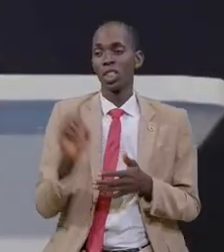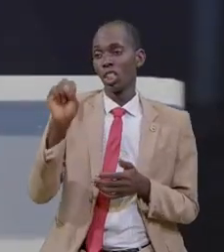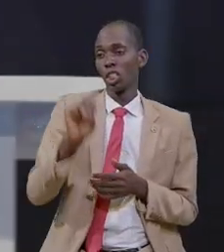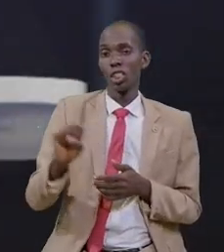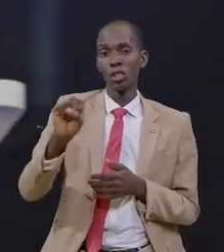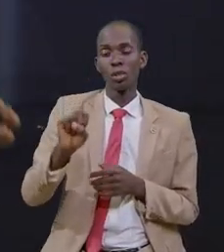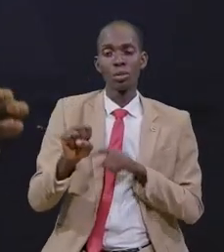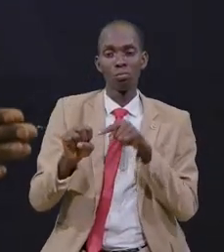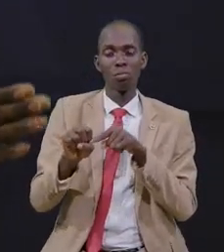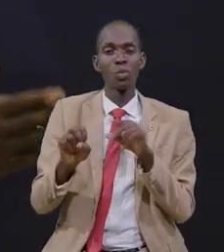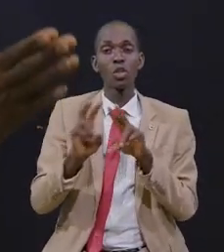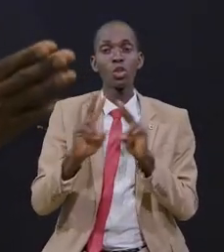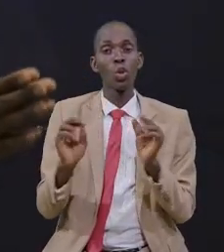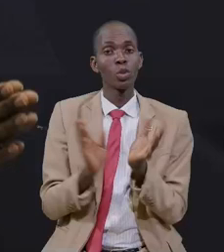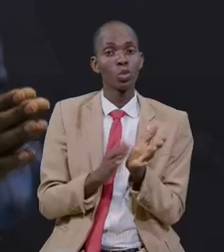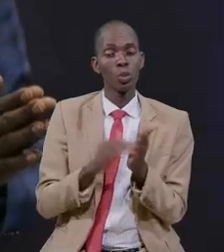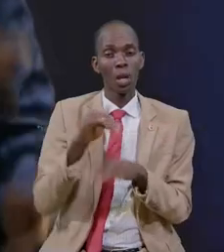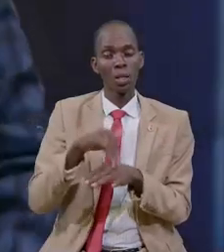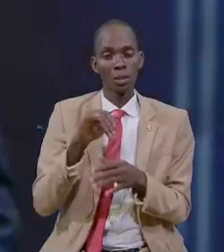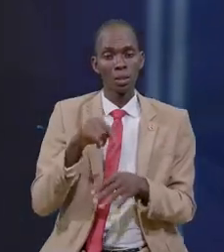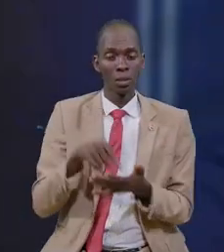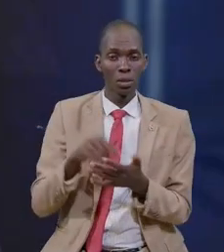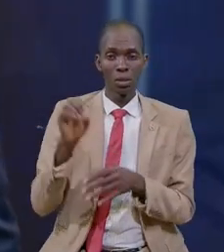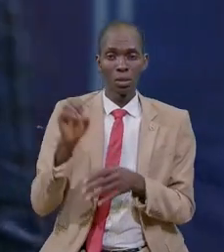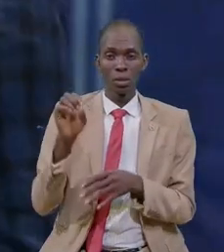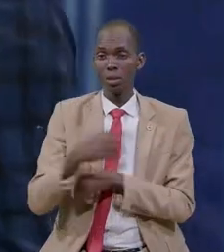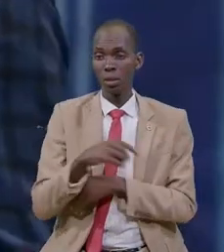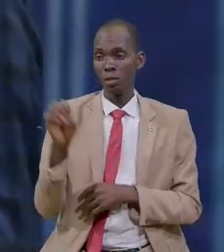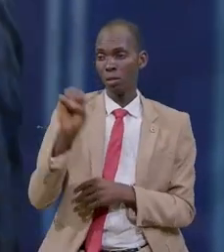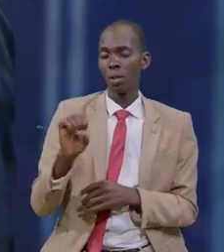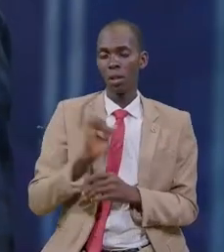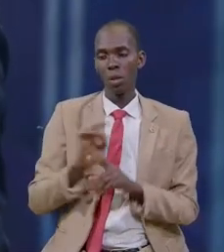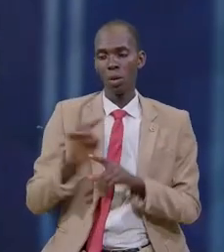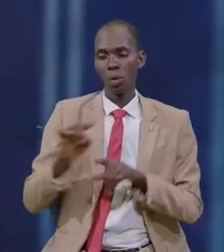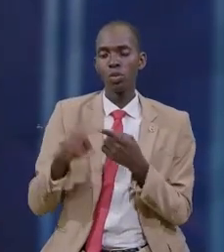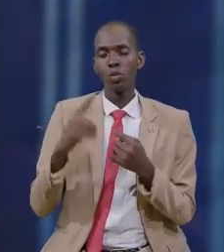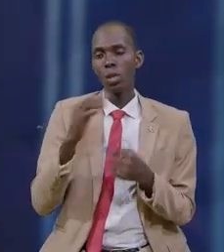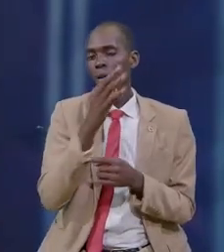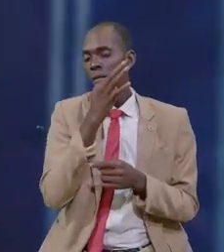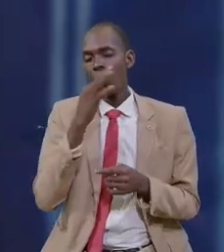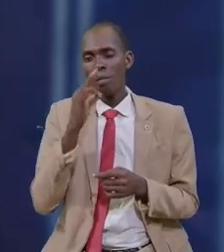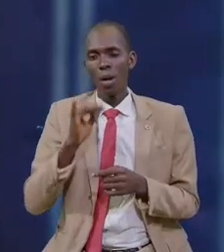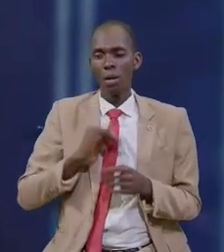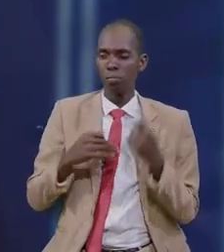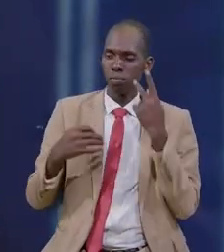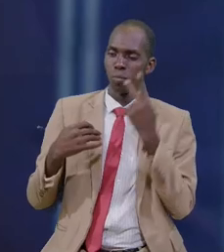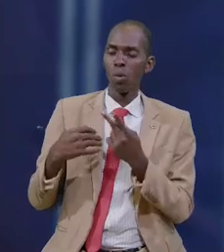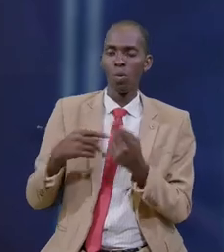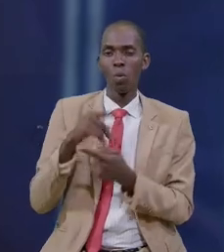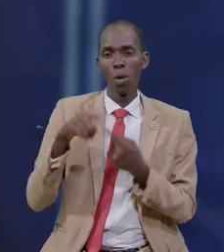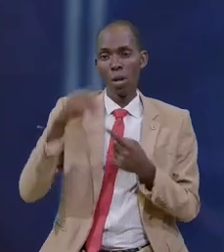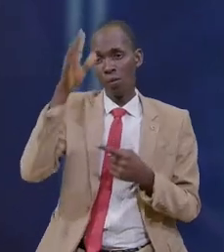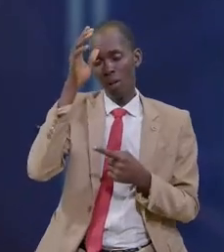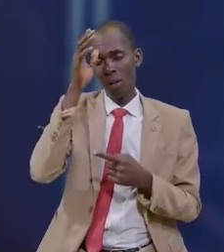lorsqu'il n'y avait pas de classe. J'allais au champ et je voyais quand papa coupait